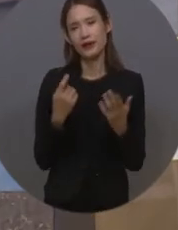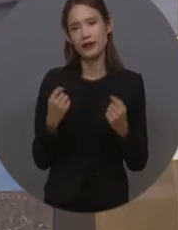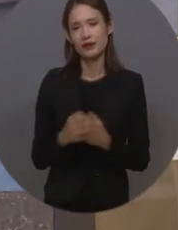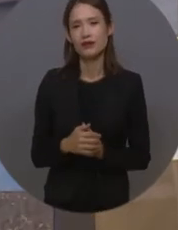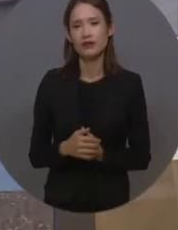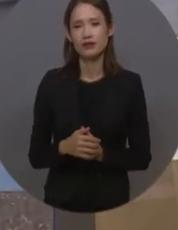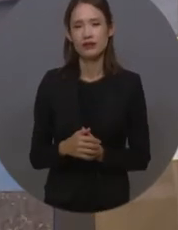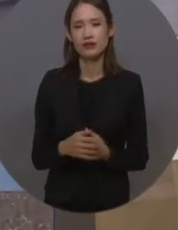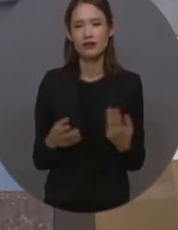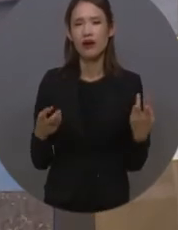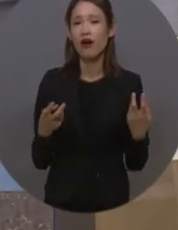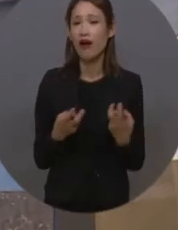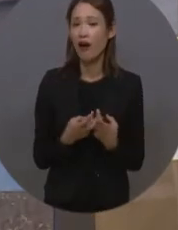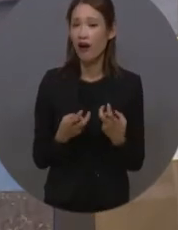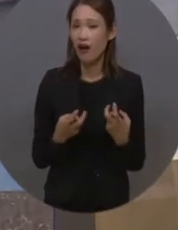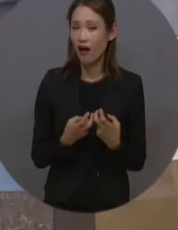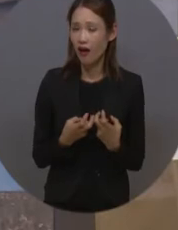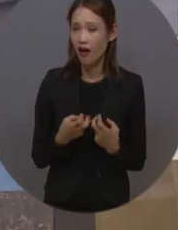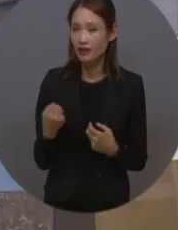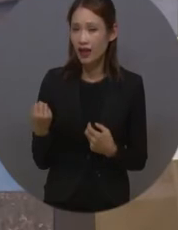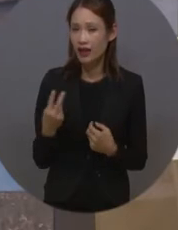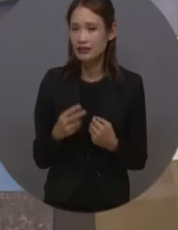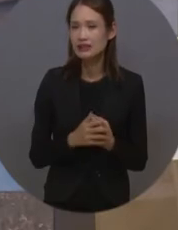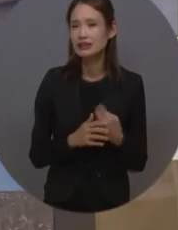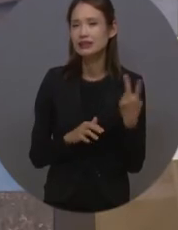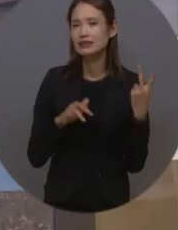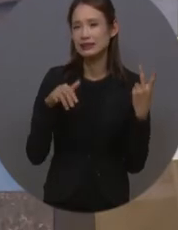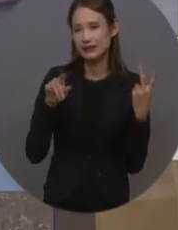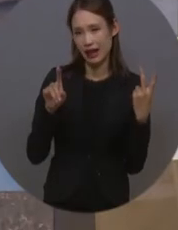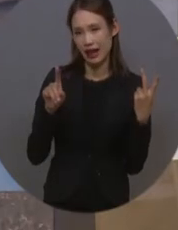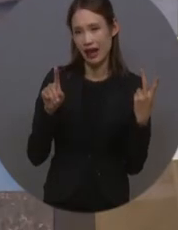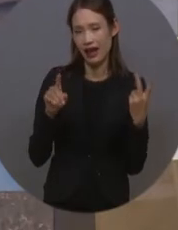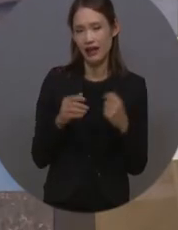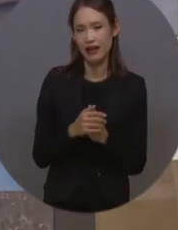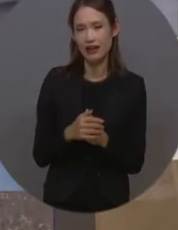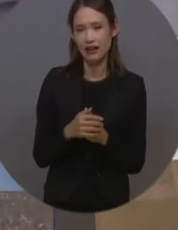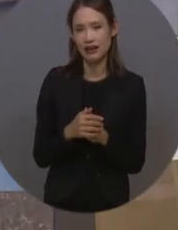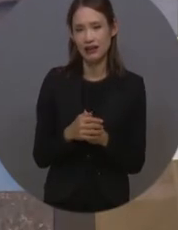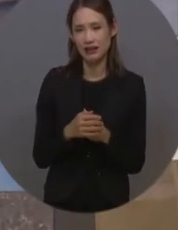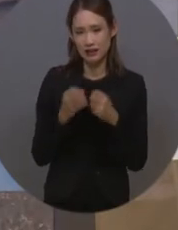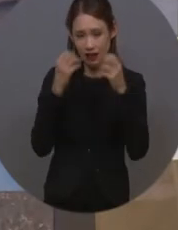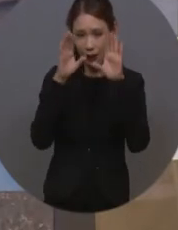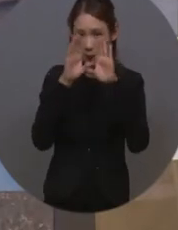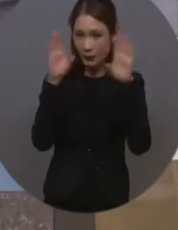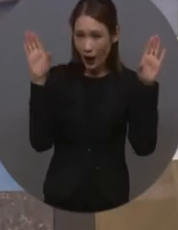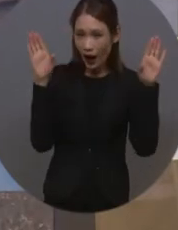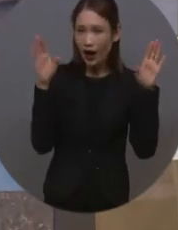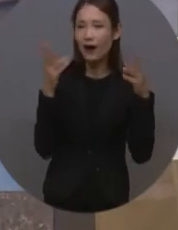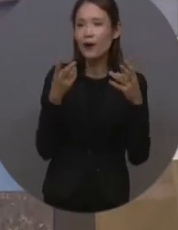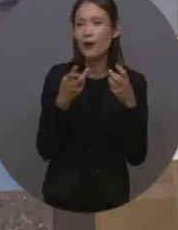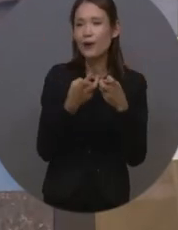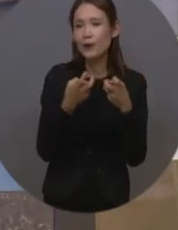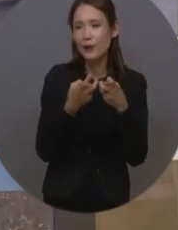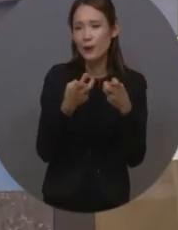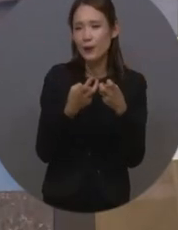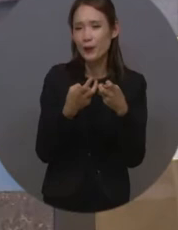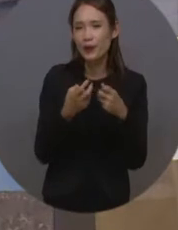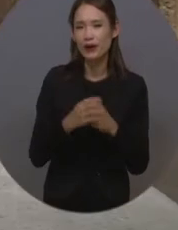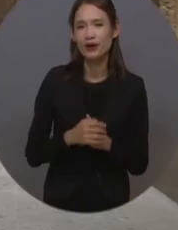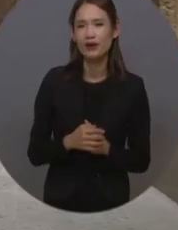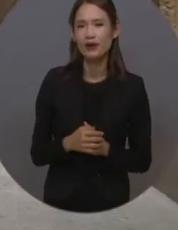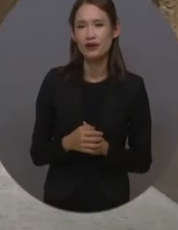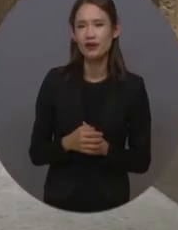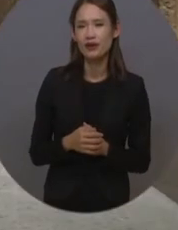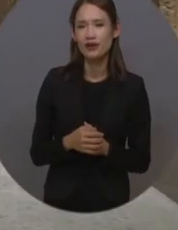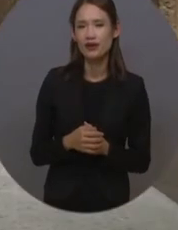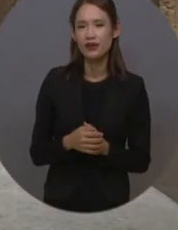또 어떻게 다시 이렇게 2차 개업을 하게 되셨나요? 그러니까